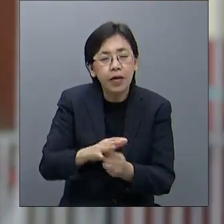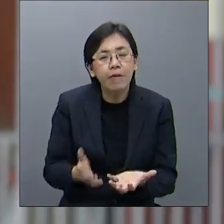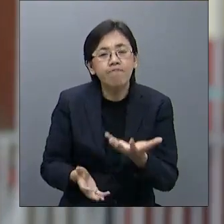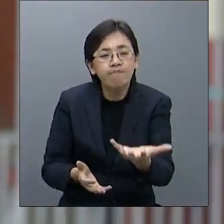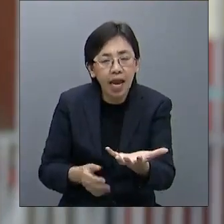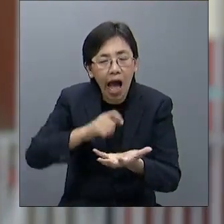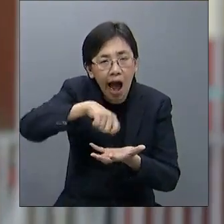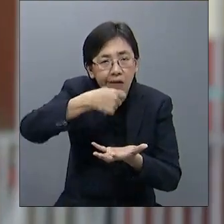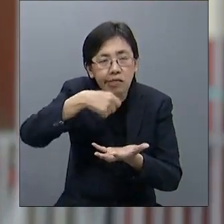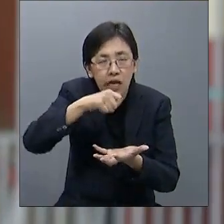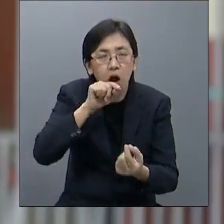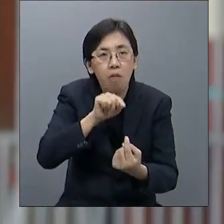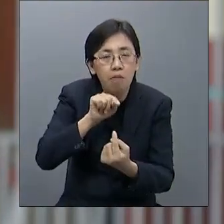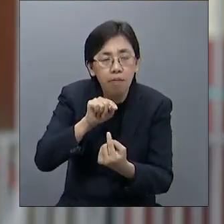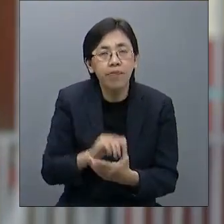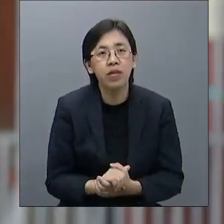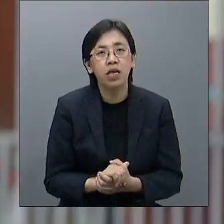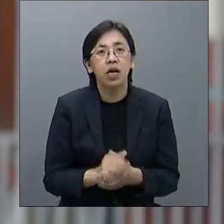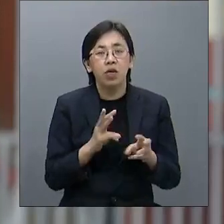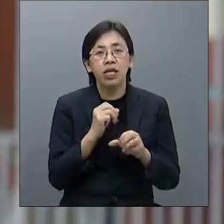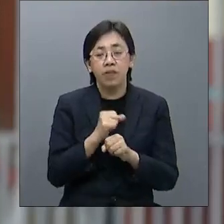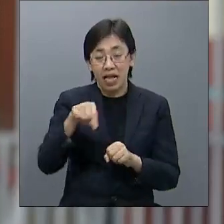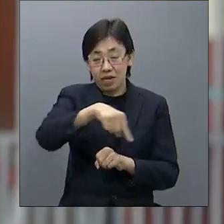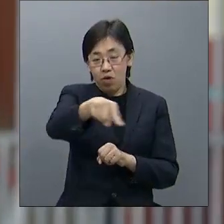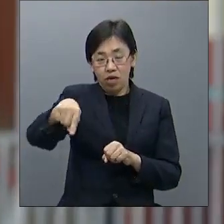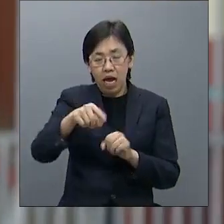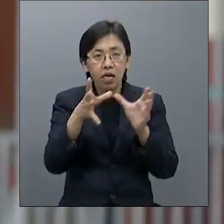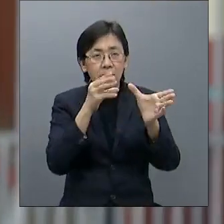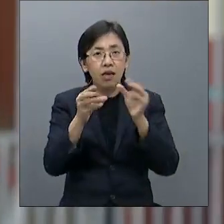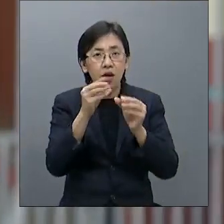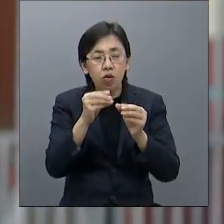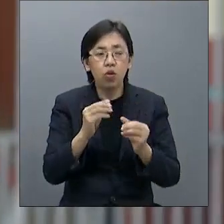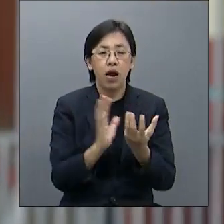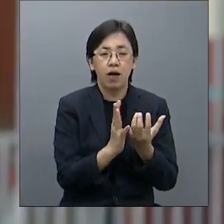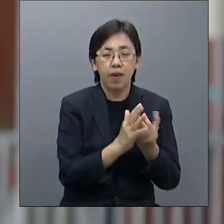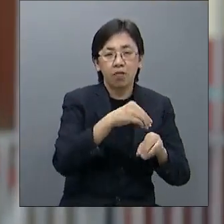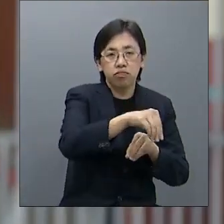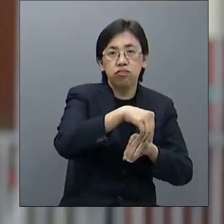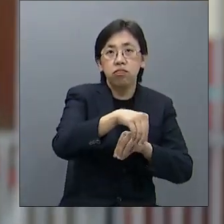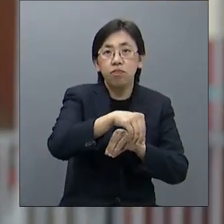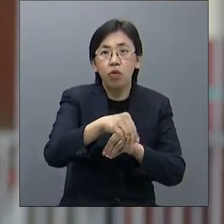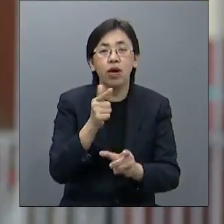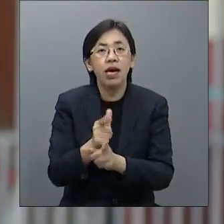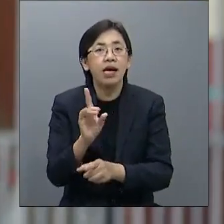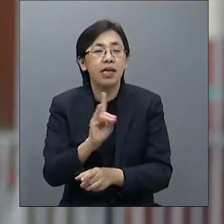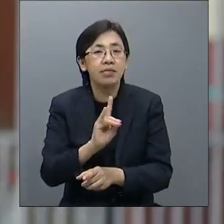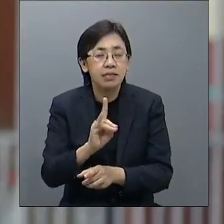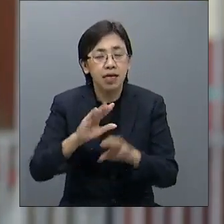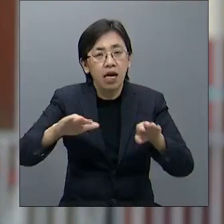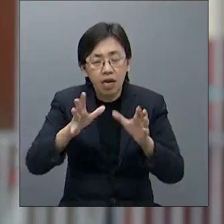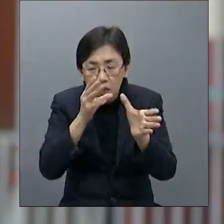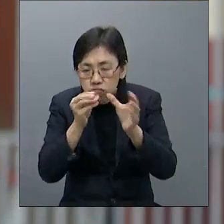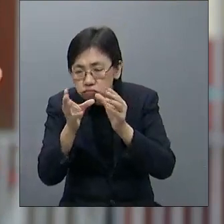จจะต้องใช้กระบวนการโรงเรียนนะฮะเป็นแหล่งเรียนรู้นะฮะเขาจะมีการปลูกผักนะฮะเลี้ยงสัตว์เนี่ยเด็กได้เรียนไปด้วยใน